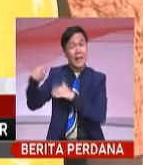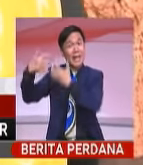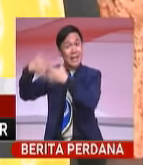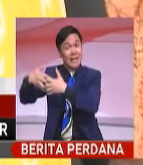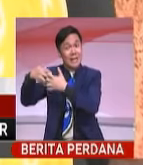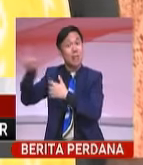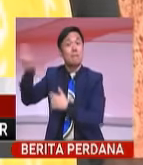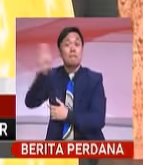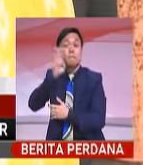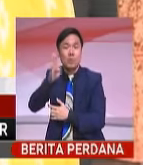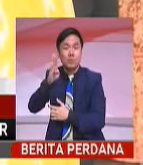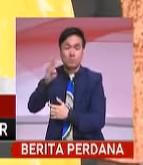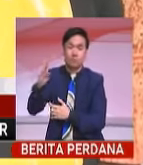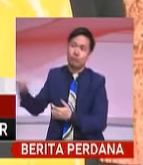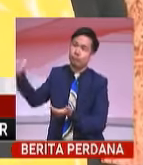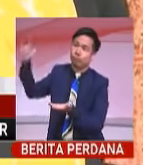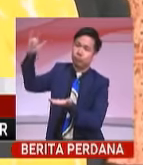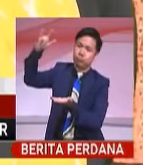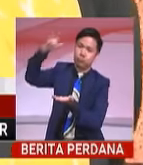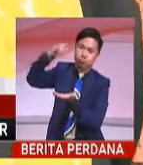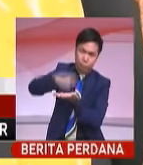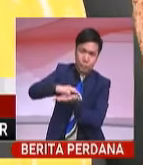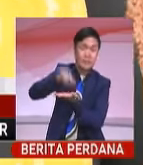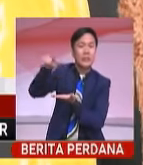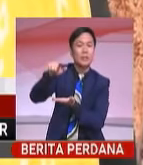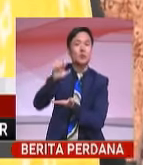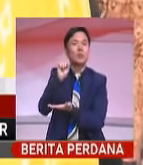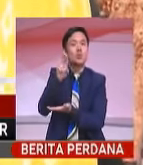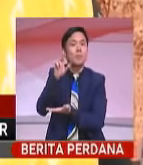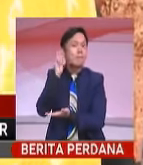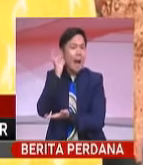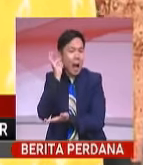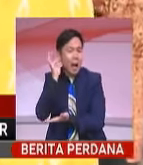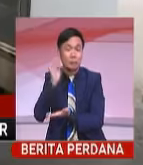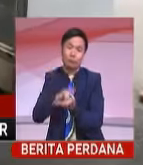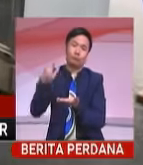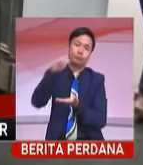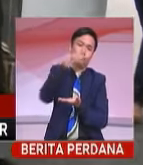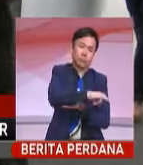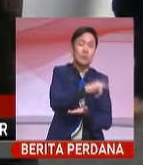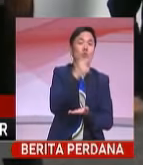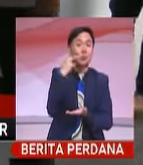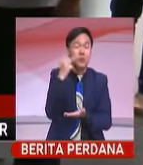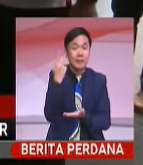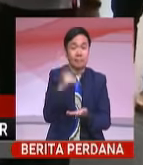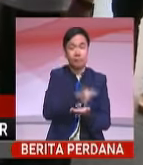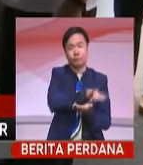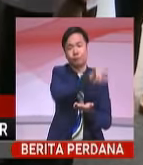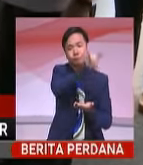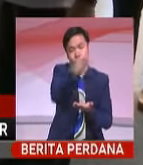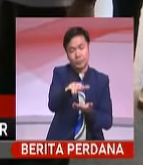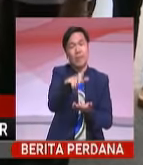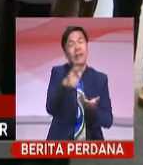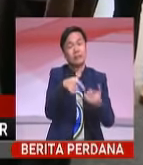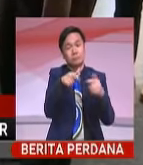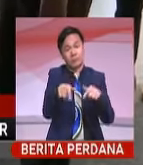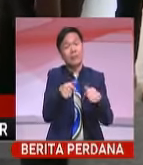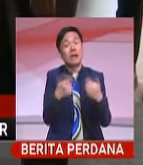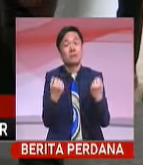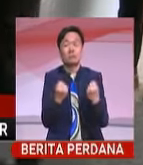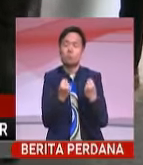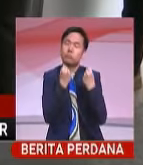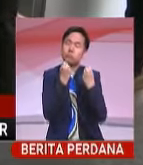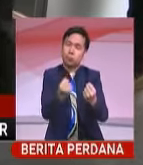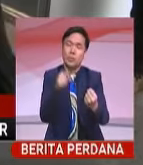pengilang di Belgium melalui penerbangan komersial ke Subang sebelum diterbangkan ke Kuching dan dihantar melalui jalan darat